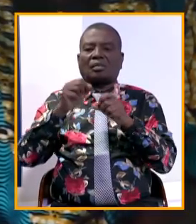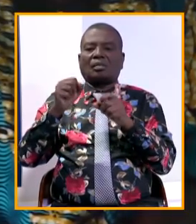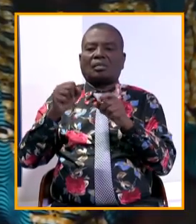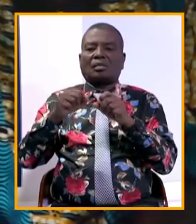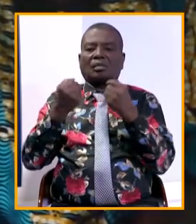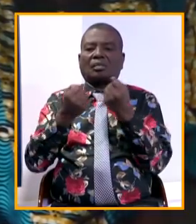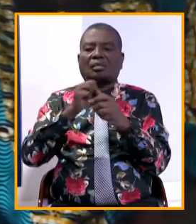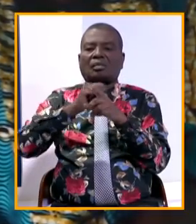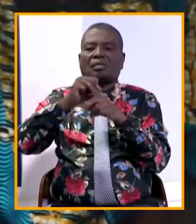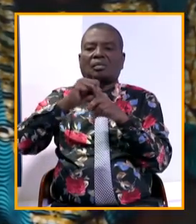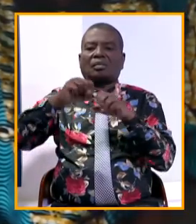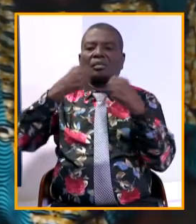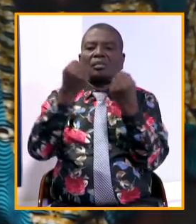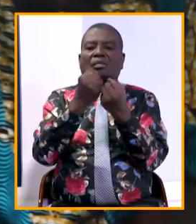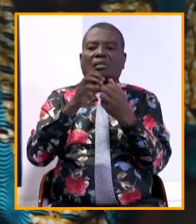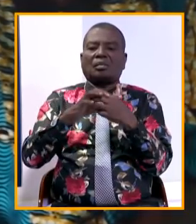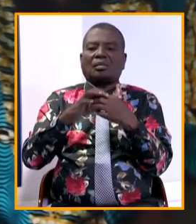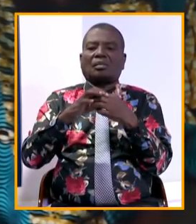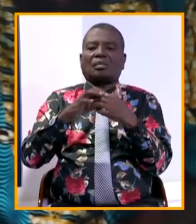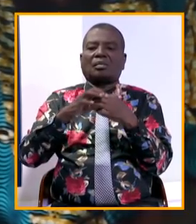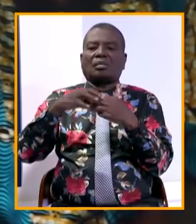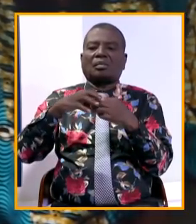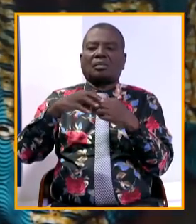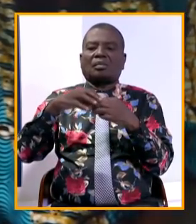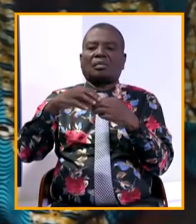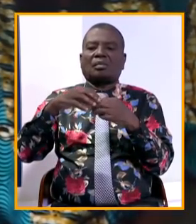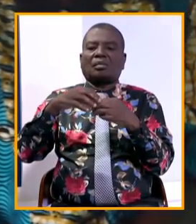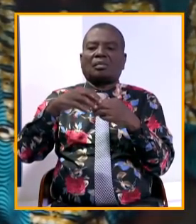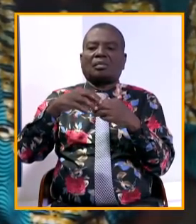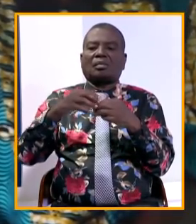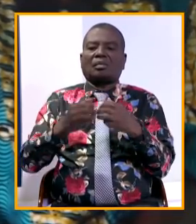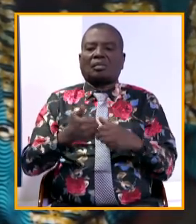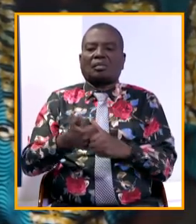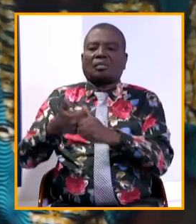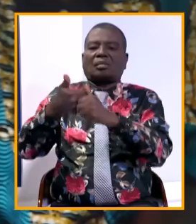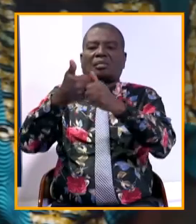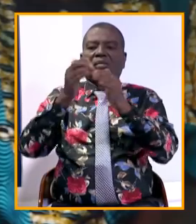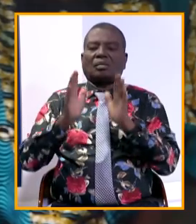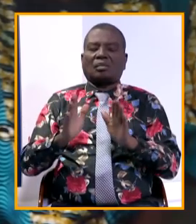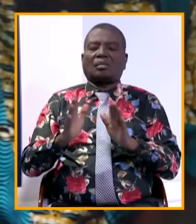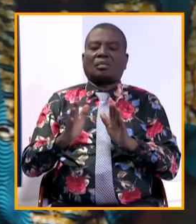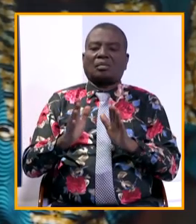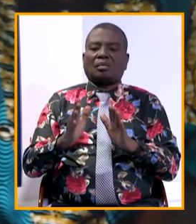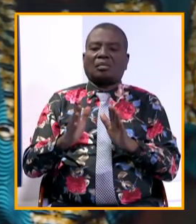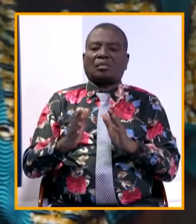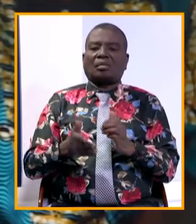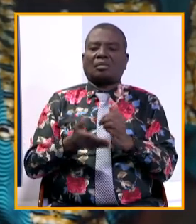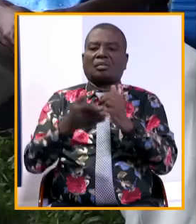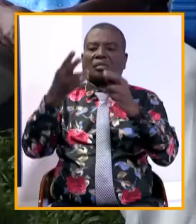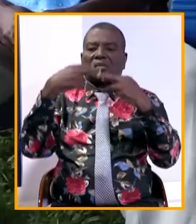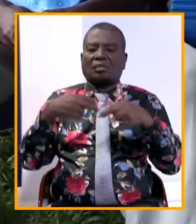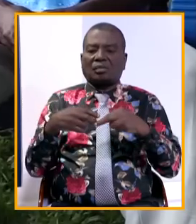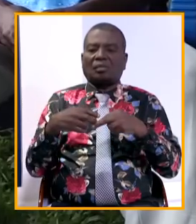l'IFU, le commandement des sapeurs-pompiers, des dons ont appuyé ces